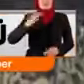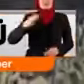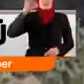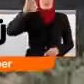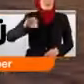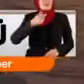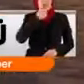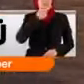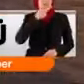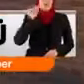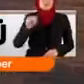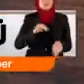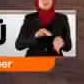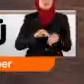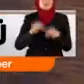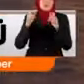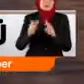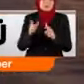Bodrum Kumbahçe şeydi